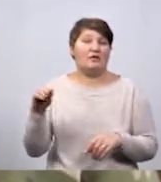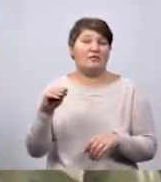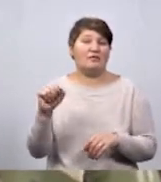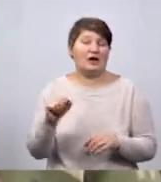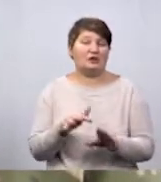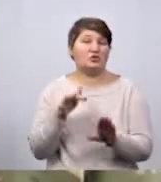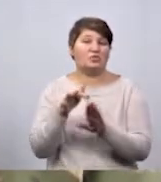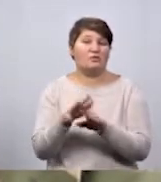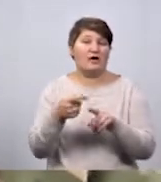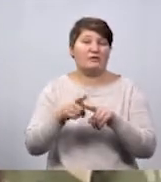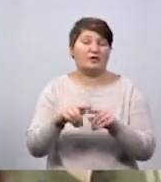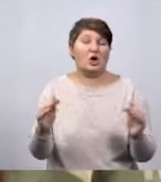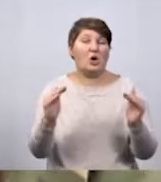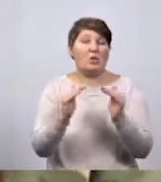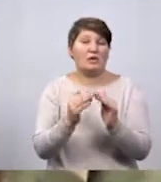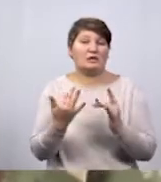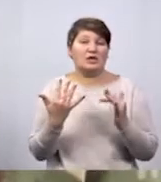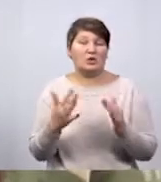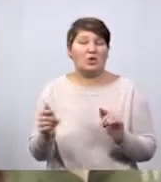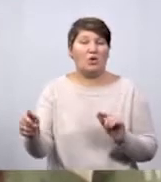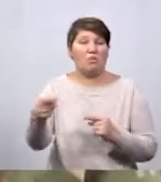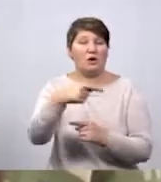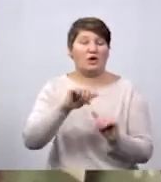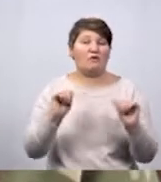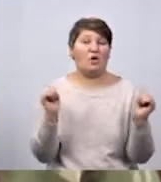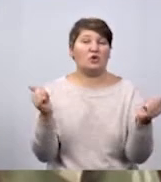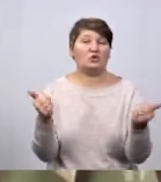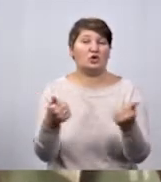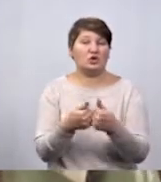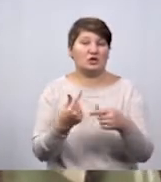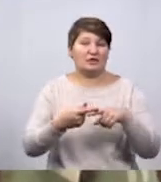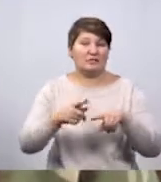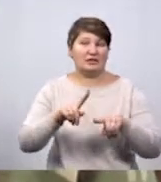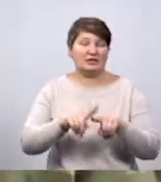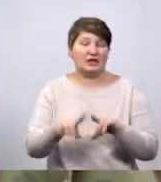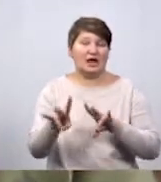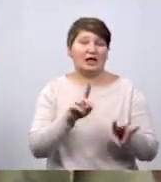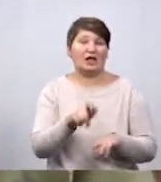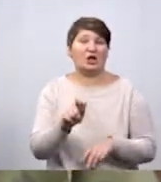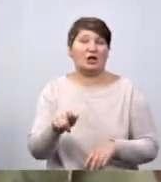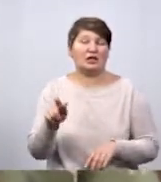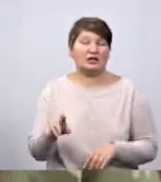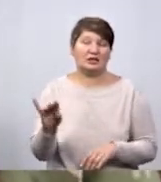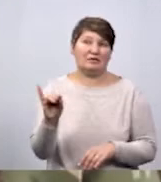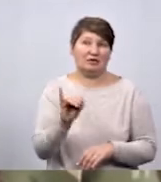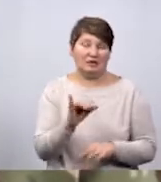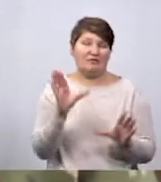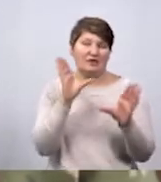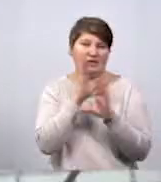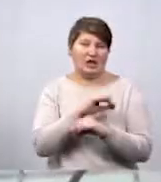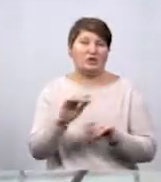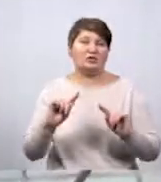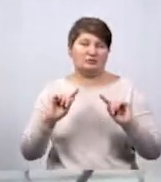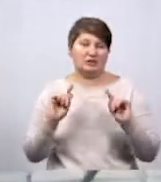цей об'єкт з кількох боків, оточивши цих терористів, і вдалося їх